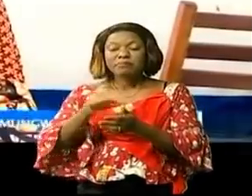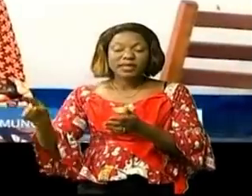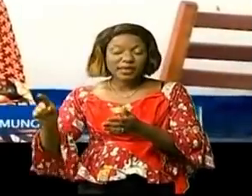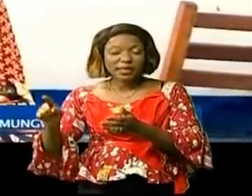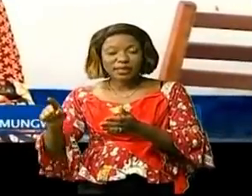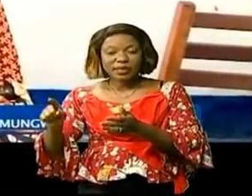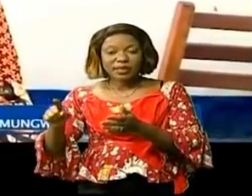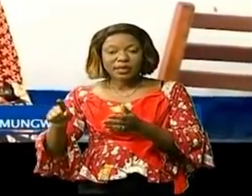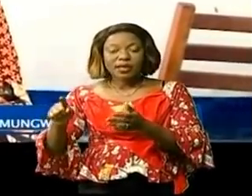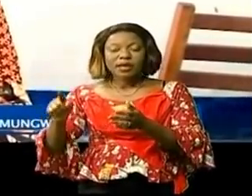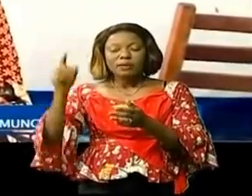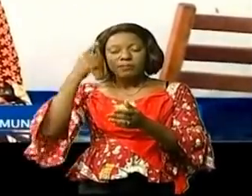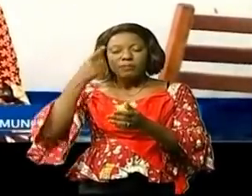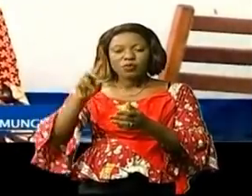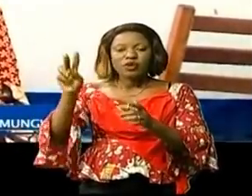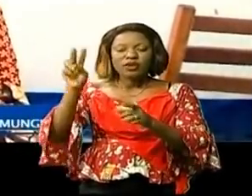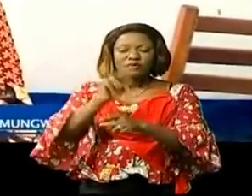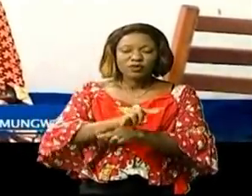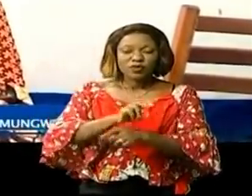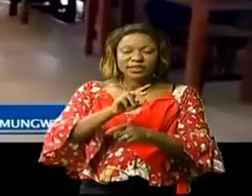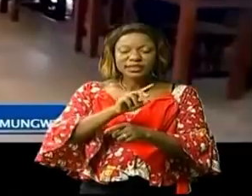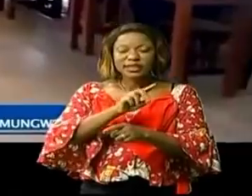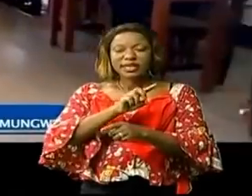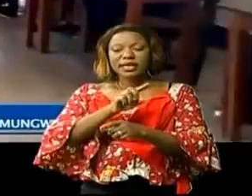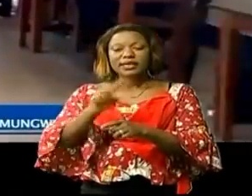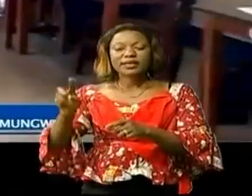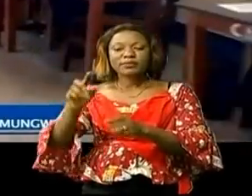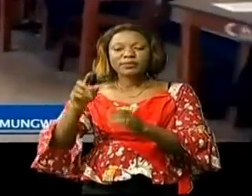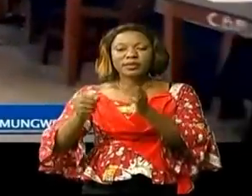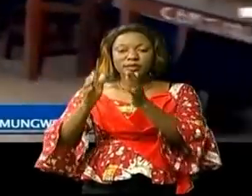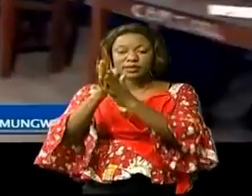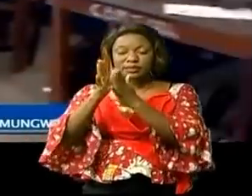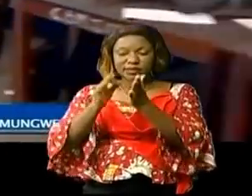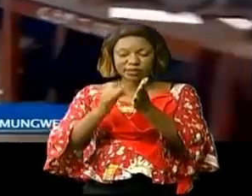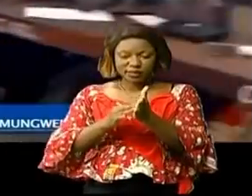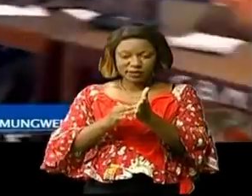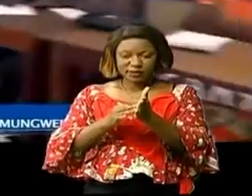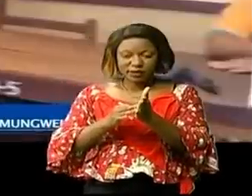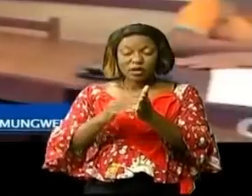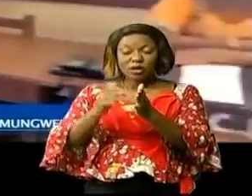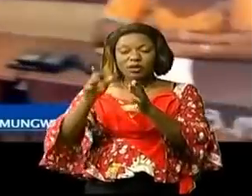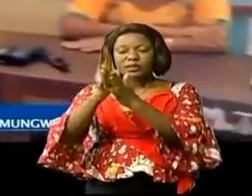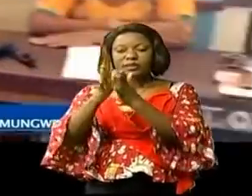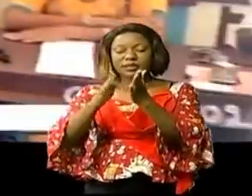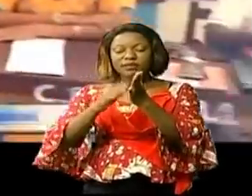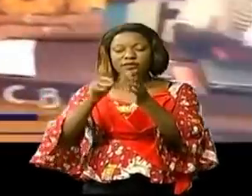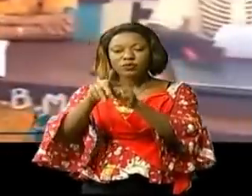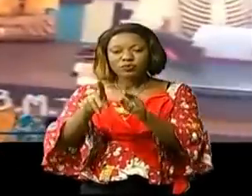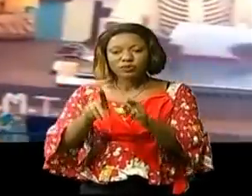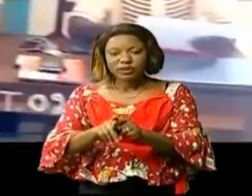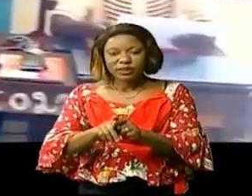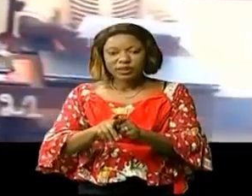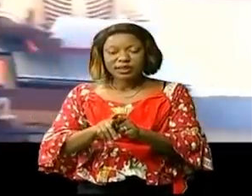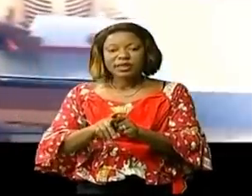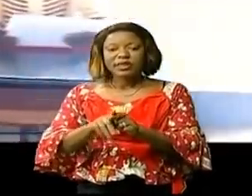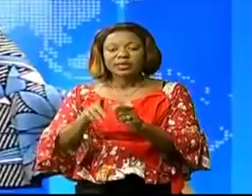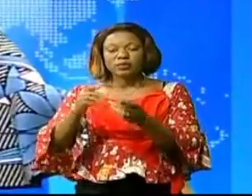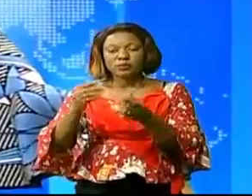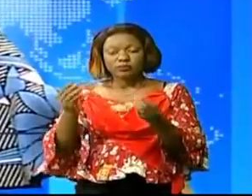qui ont été remontés en 2019. Et la province du Kasaï central paraît être la plus touchée.